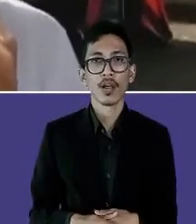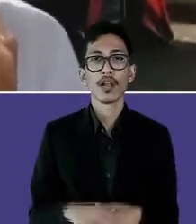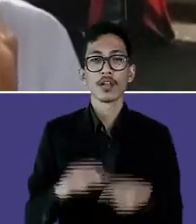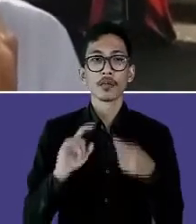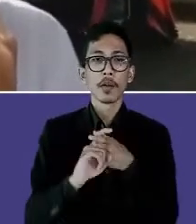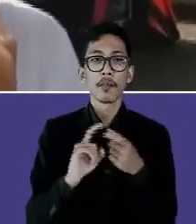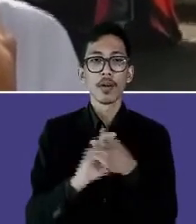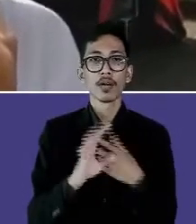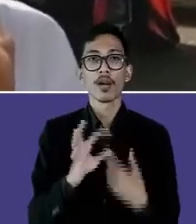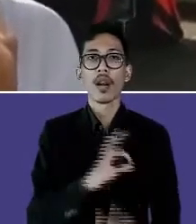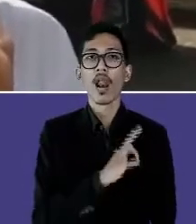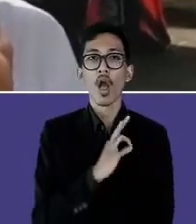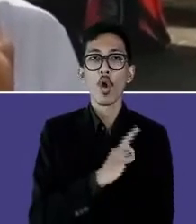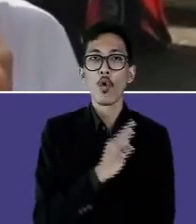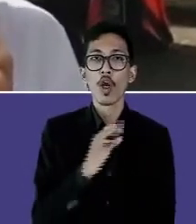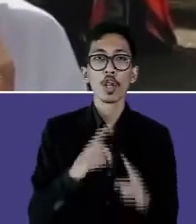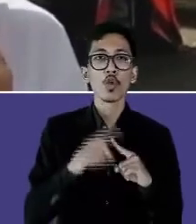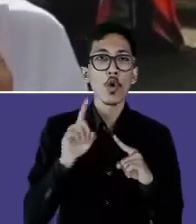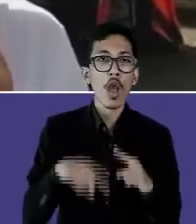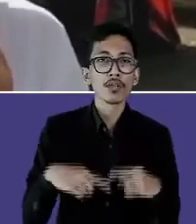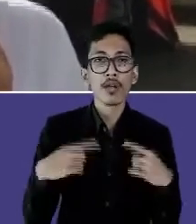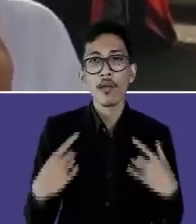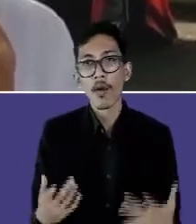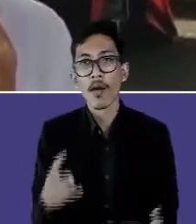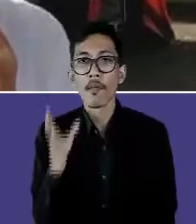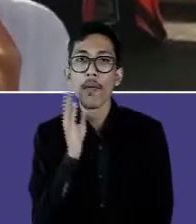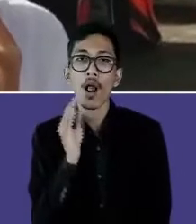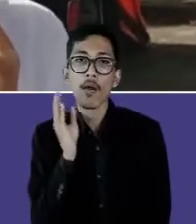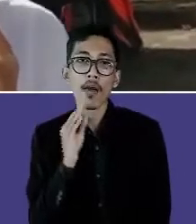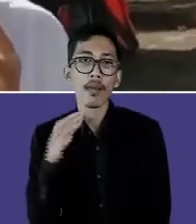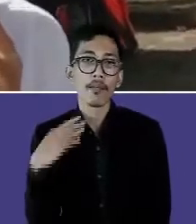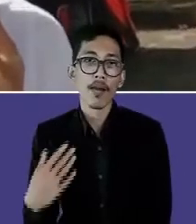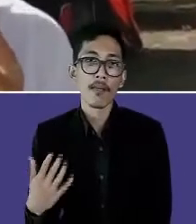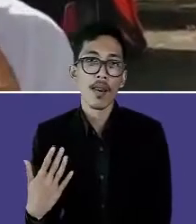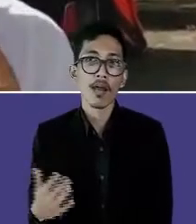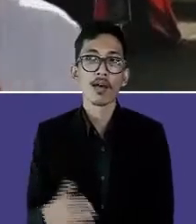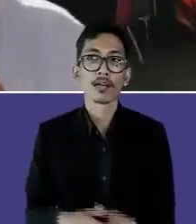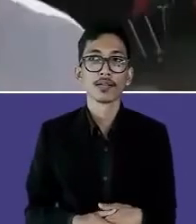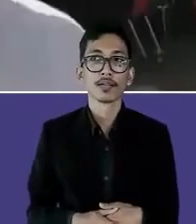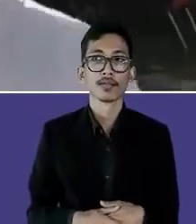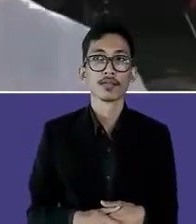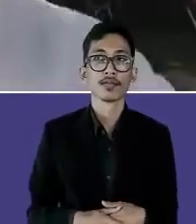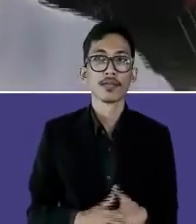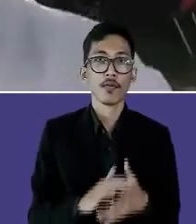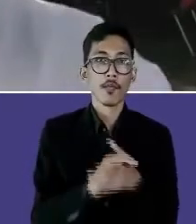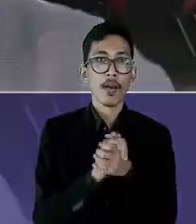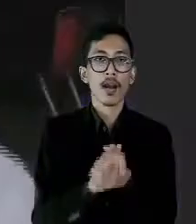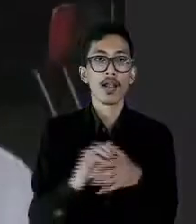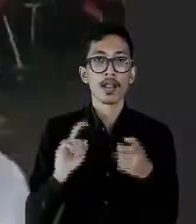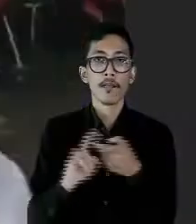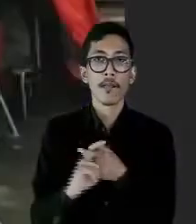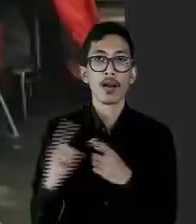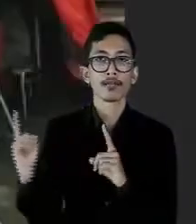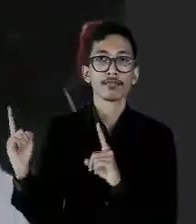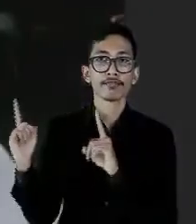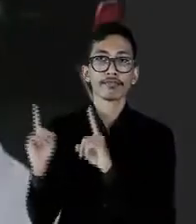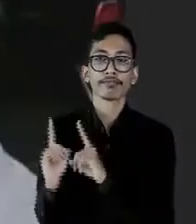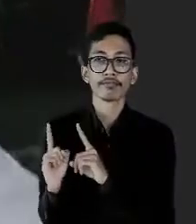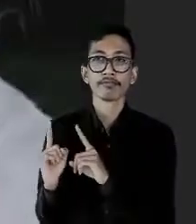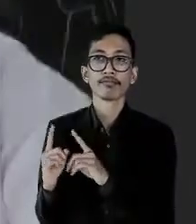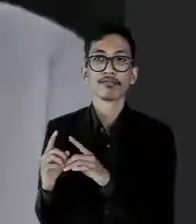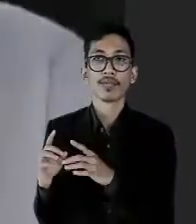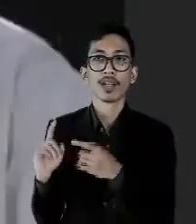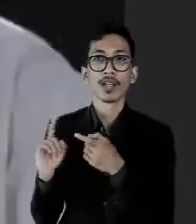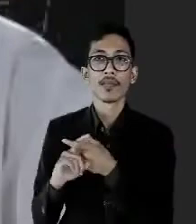relawan, peran relawan dan pengalamannya. Silakan Enda, dengan siapa yang ada di halo, situ? Halo Pak, saya mau memperkenalkan kawan saya baru Pak, saya di sini punya